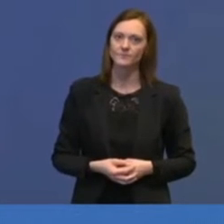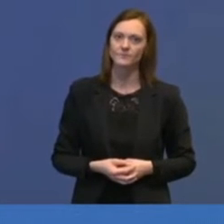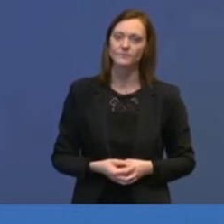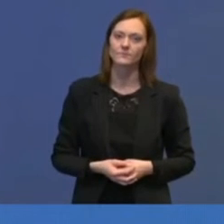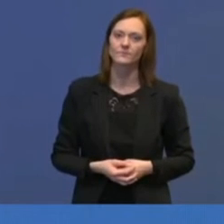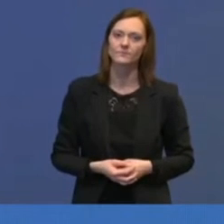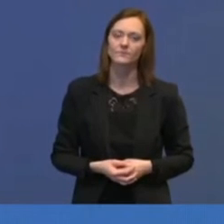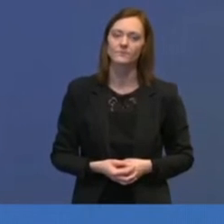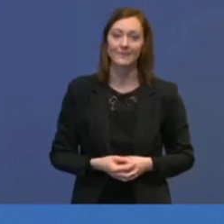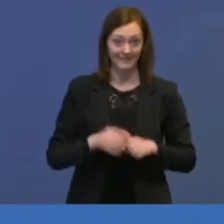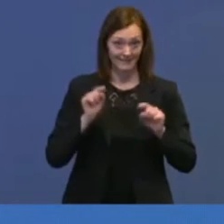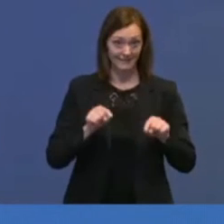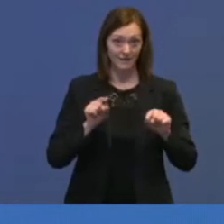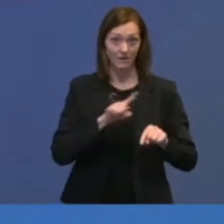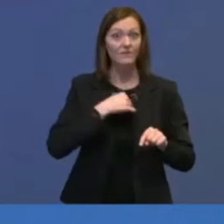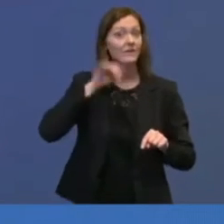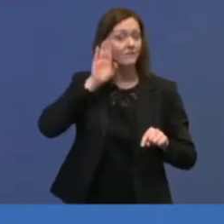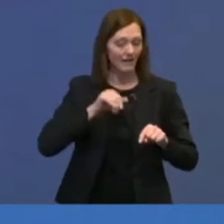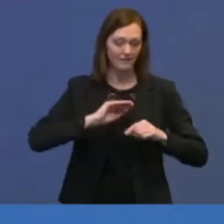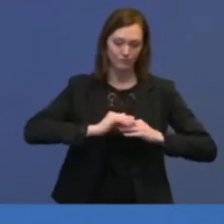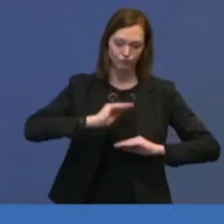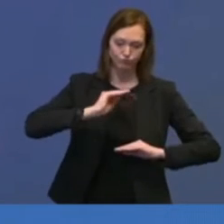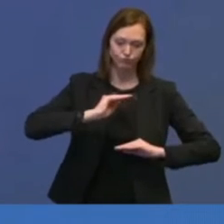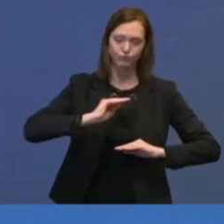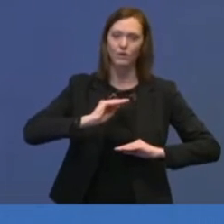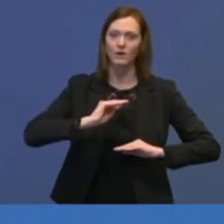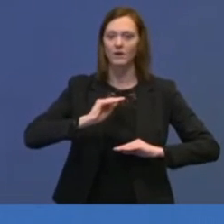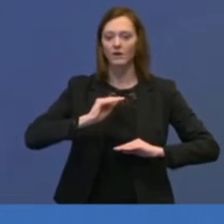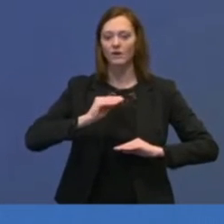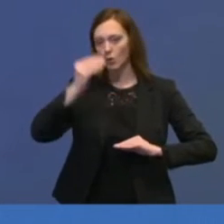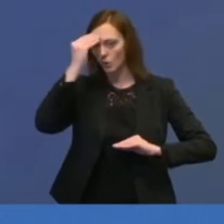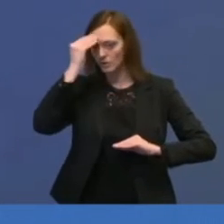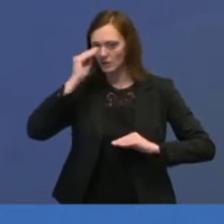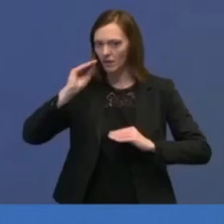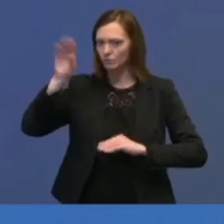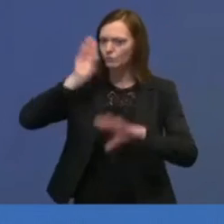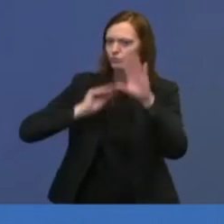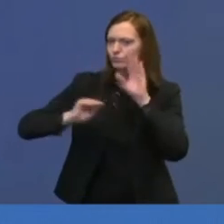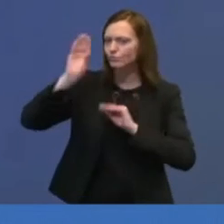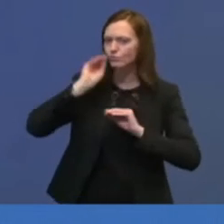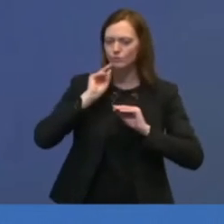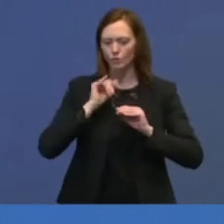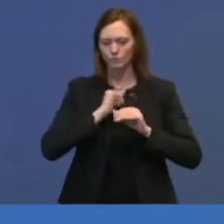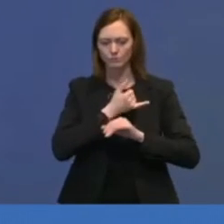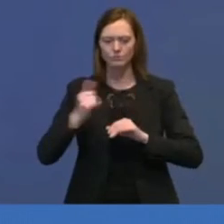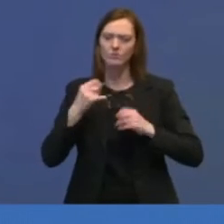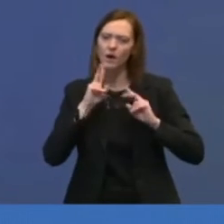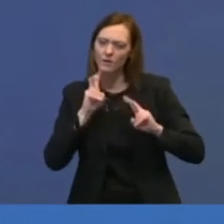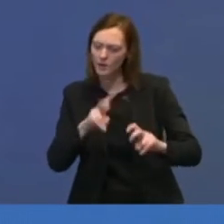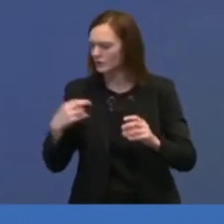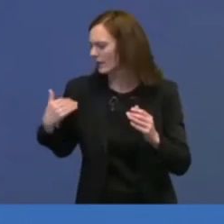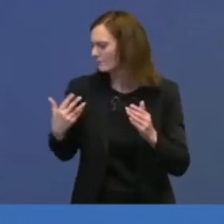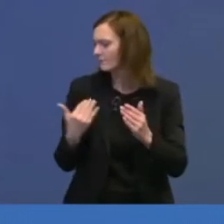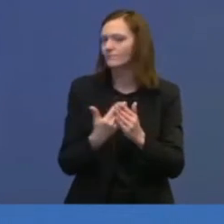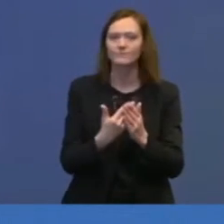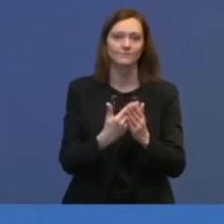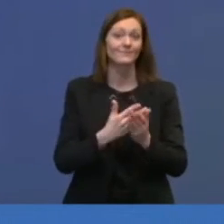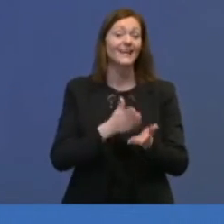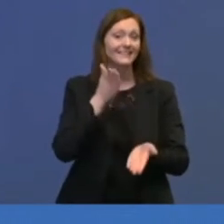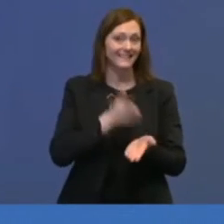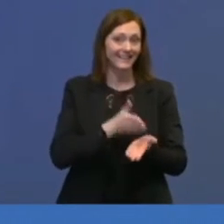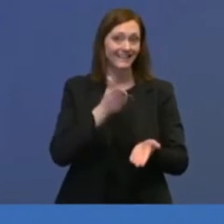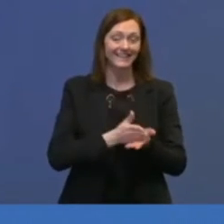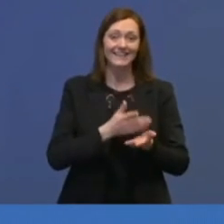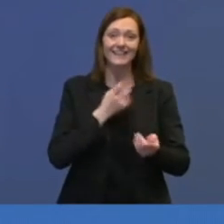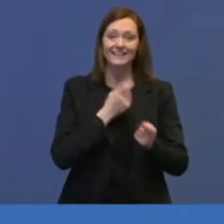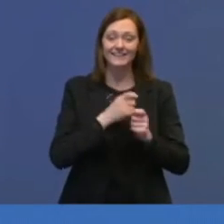Marwaka la eego waxa maantale ugi hay waxa la partay kabaran degga la samiyey waxa sah ah in la so aafjaro